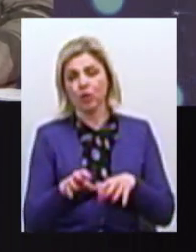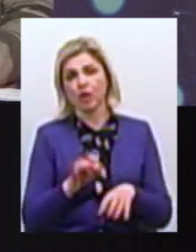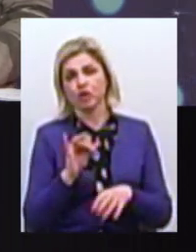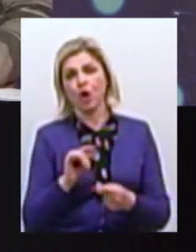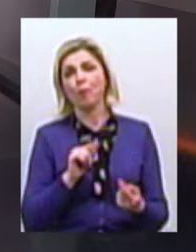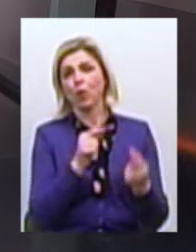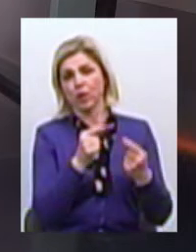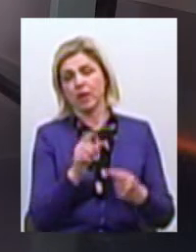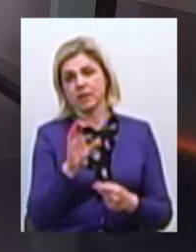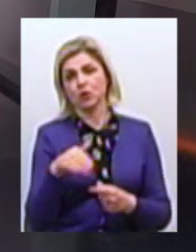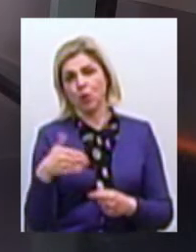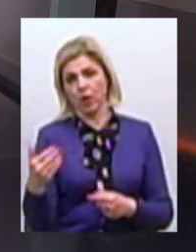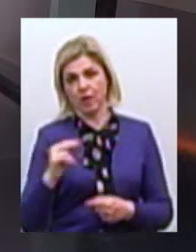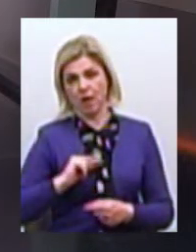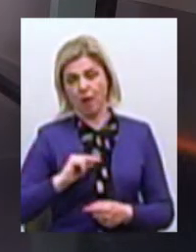персонала.